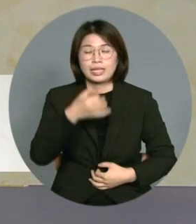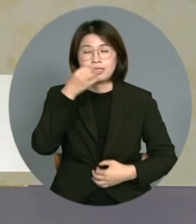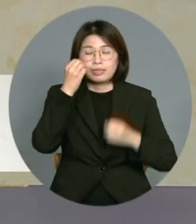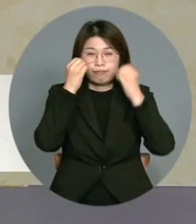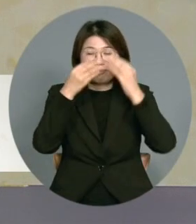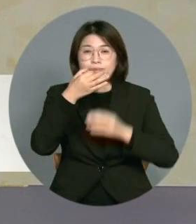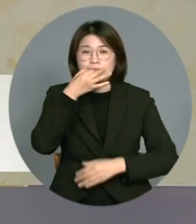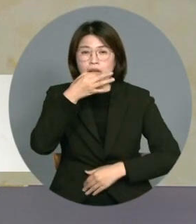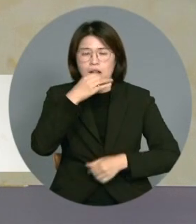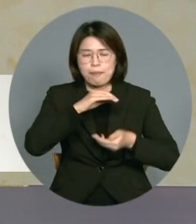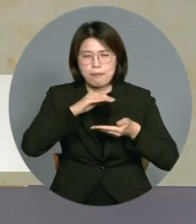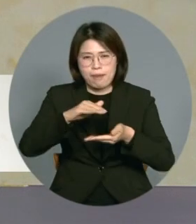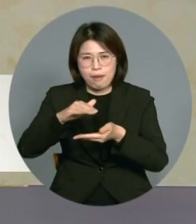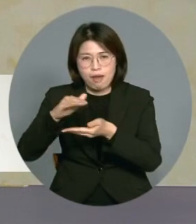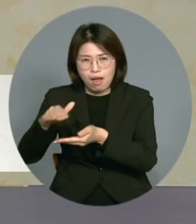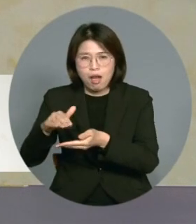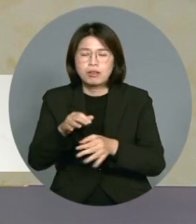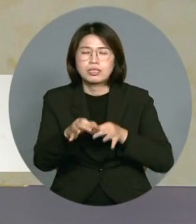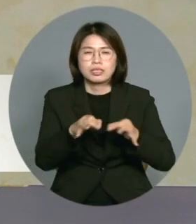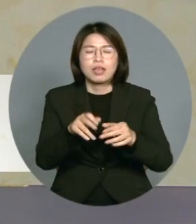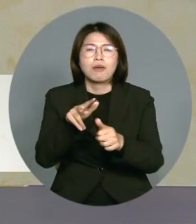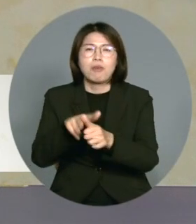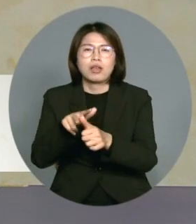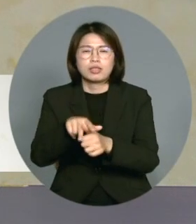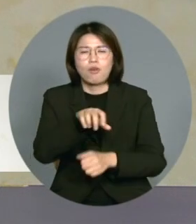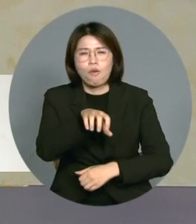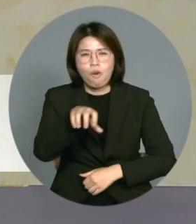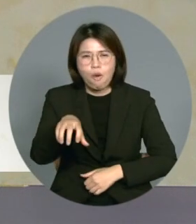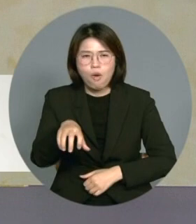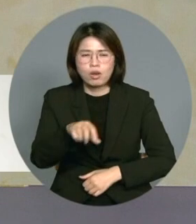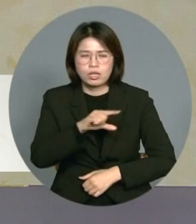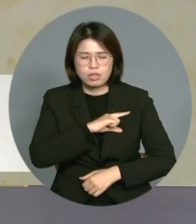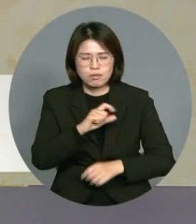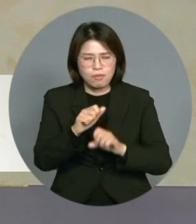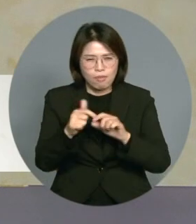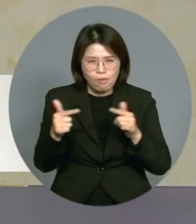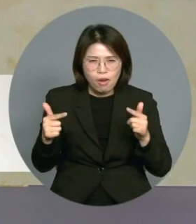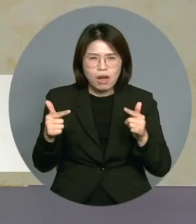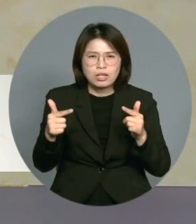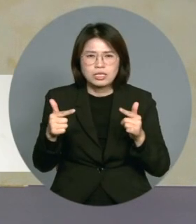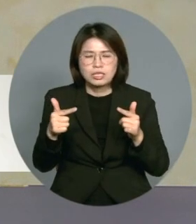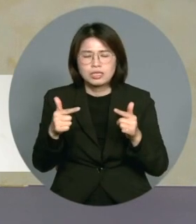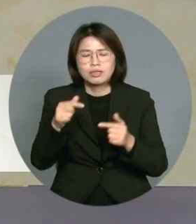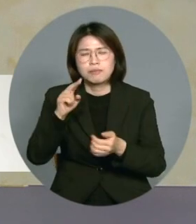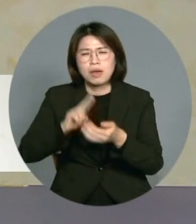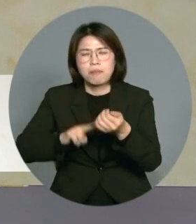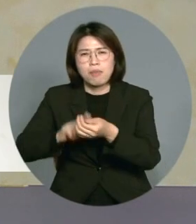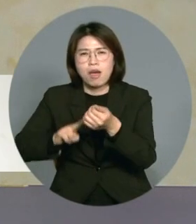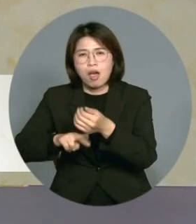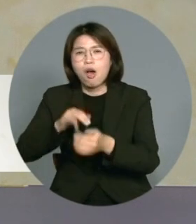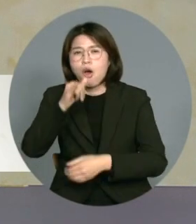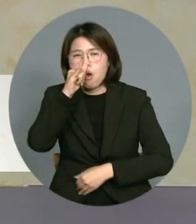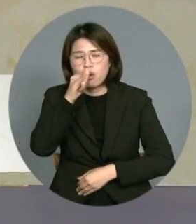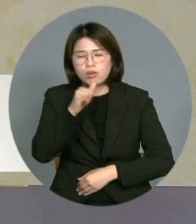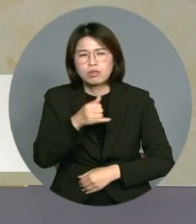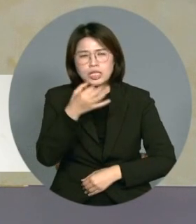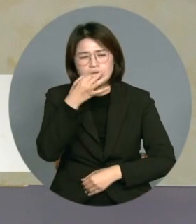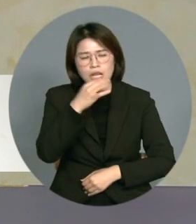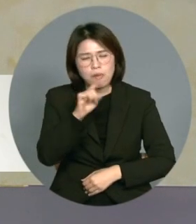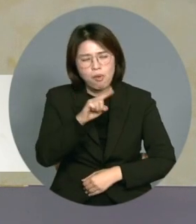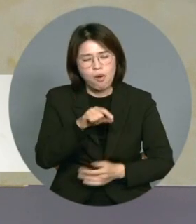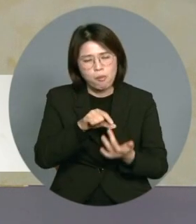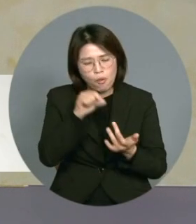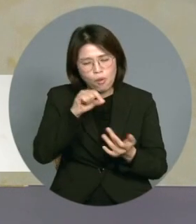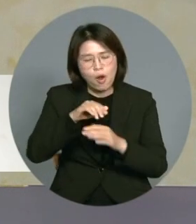햅쌀이 본격 출하되면서 시장이나 마트에서는 다양한 브랜드의 쌀이 판매되고 있는데요. 어떤 쌀을 고르고 또